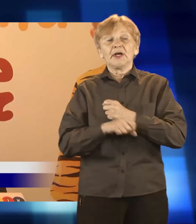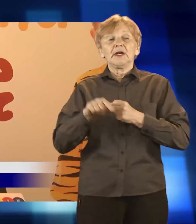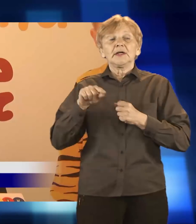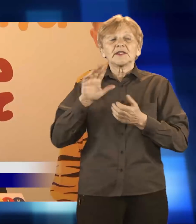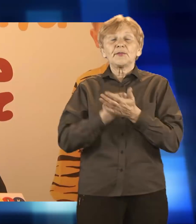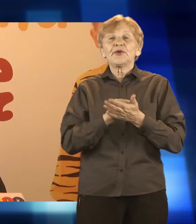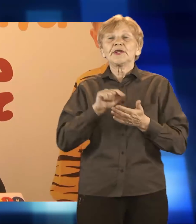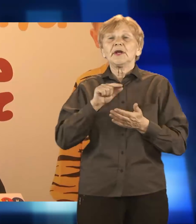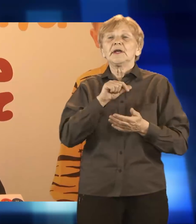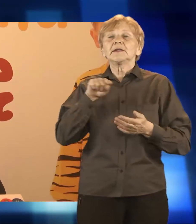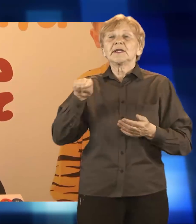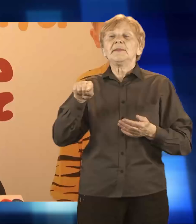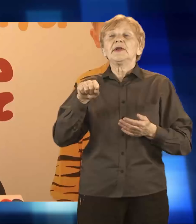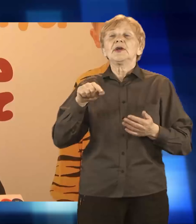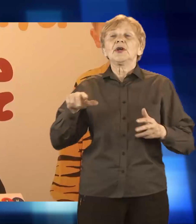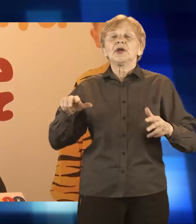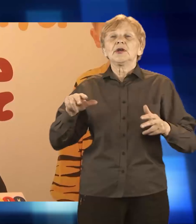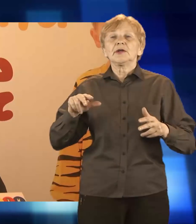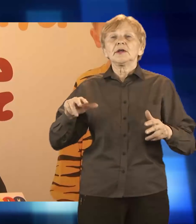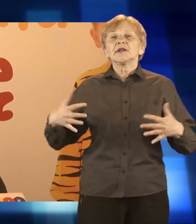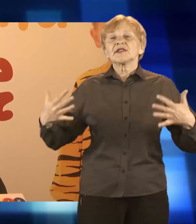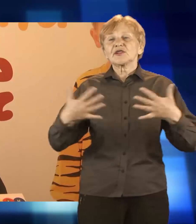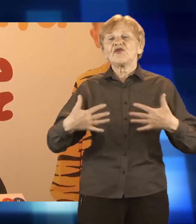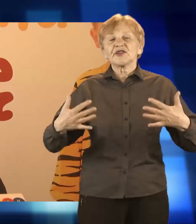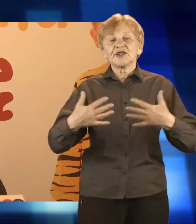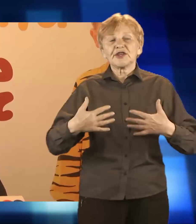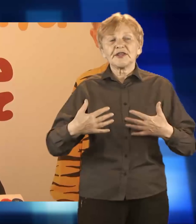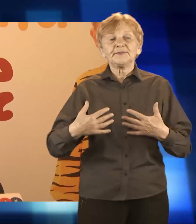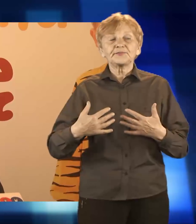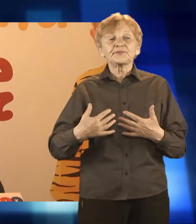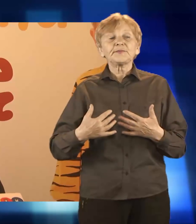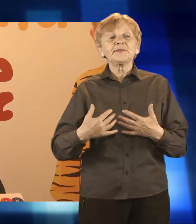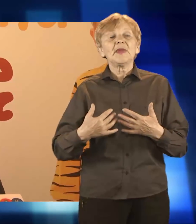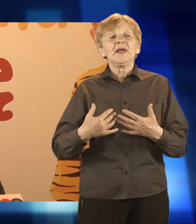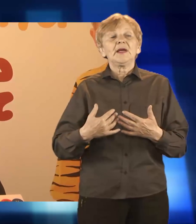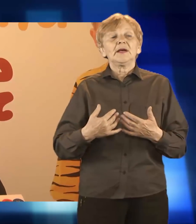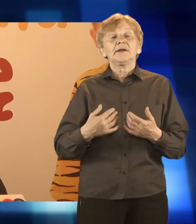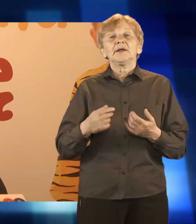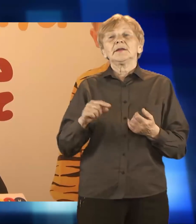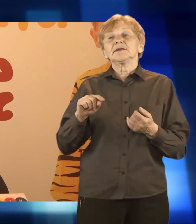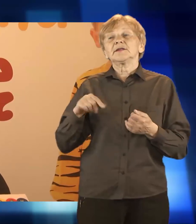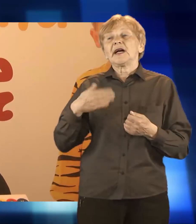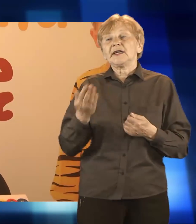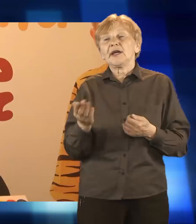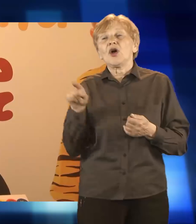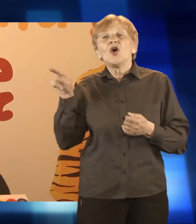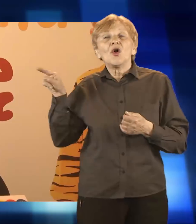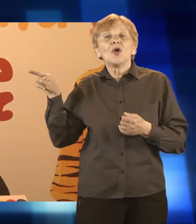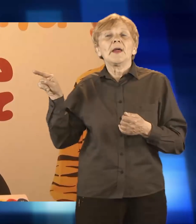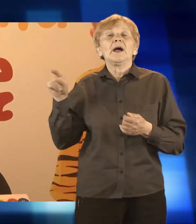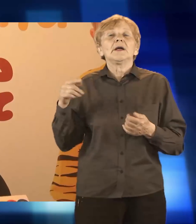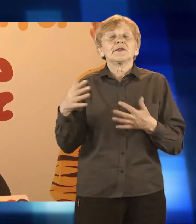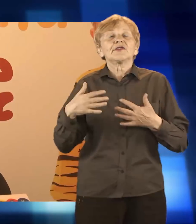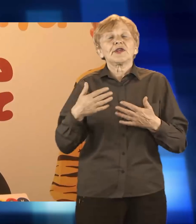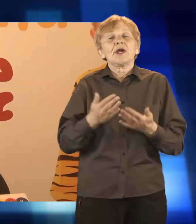również pomocą, zwłaszcza między sobą, ale też i wszystkim takim rodzinom, które potrzebują takiej pomocy bądź